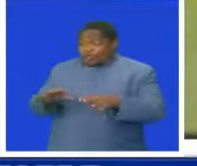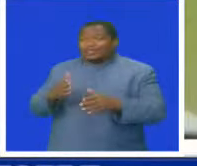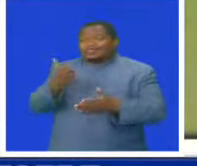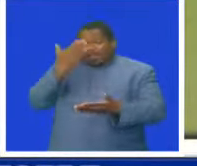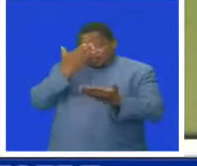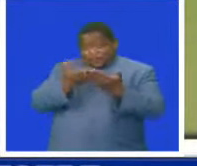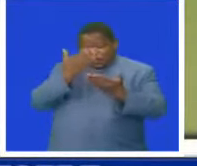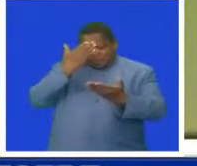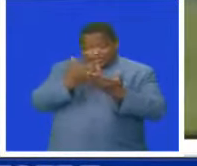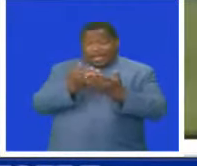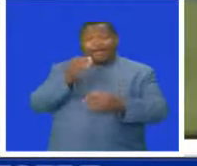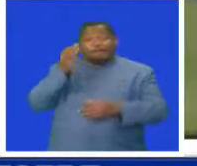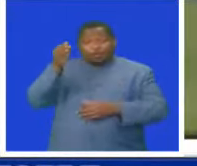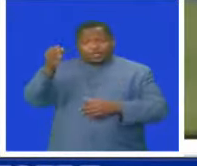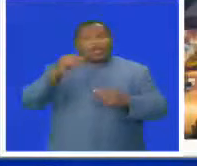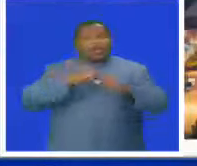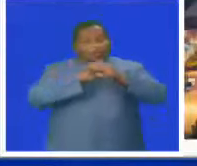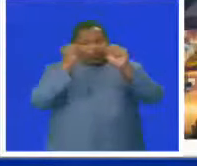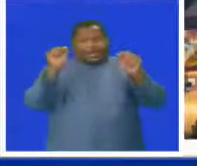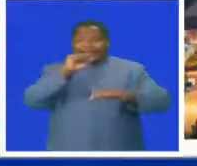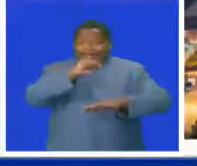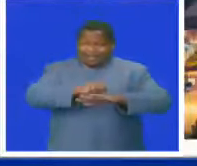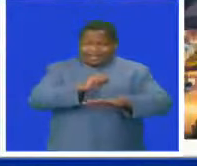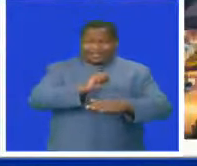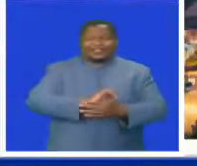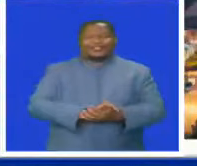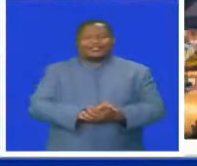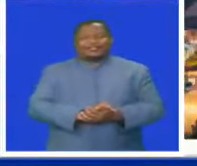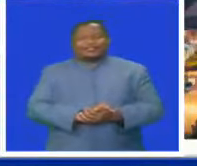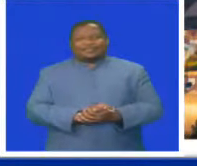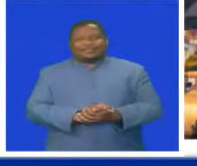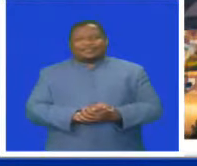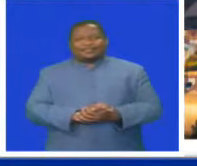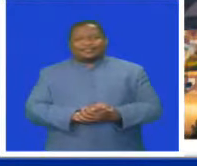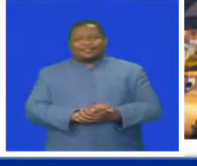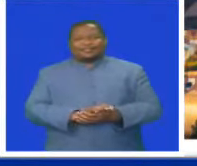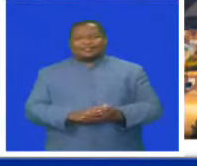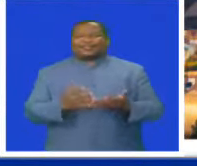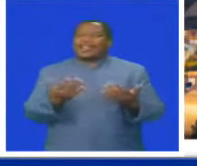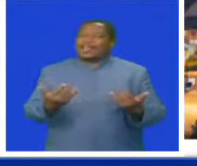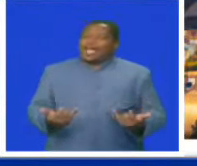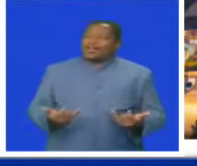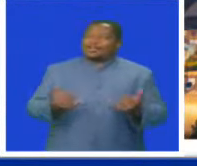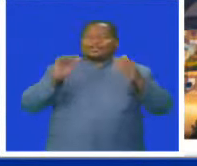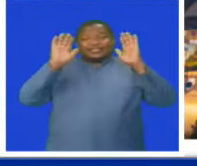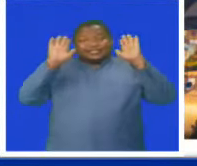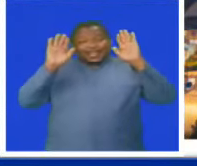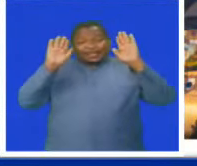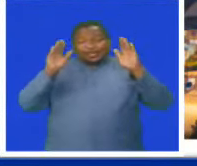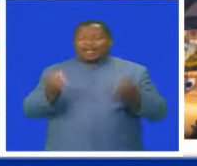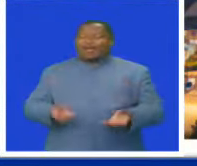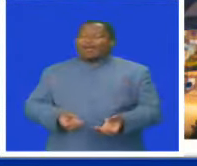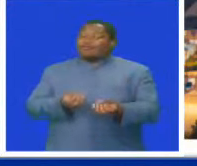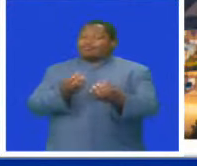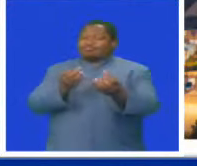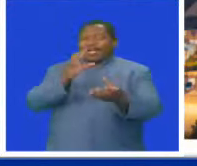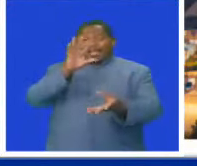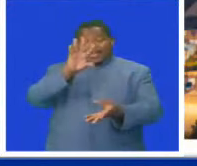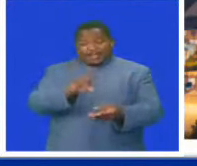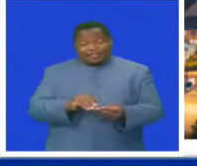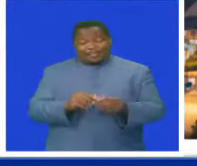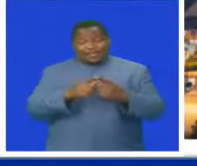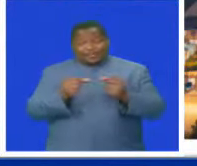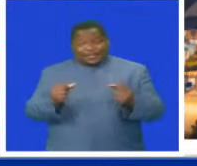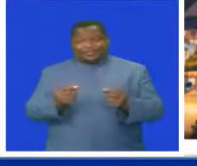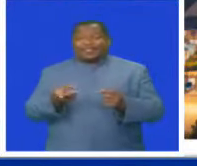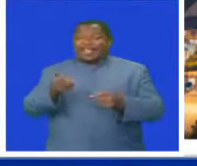ngiphathiswe umsibi embabane. Masotla mahle sivumelane sitibeke phansi tensimbi yesikhombisa kanti ke